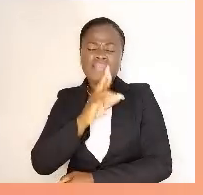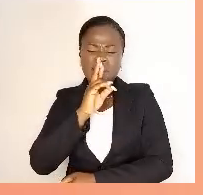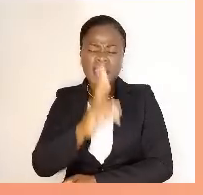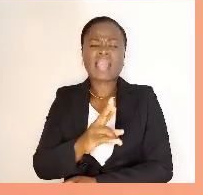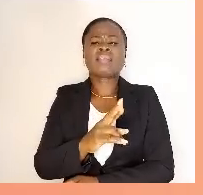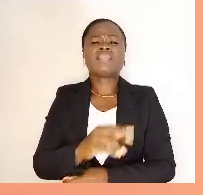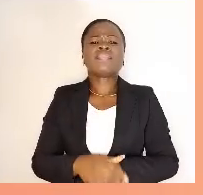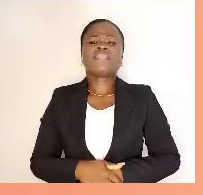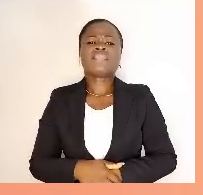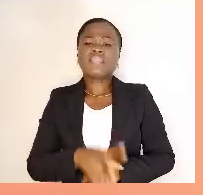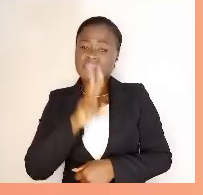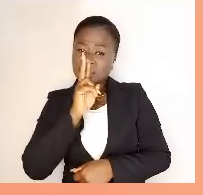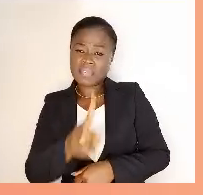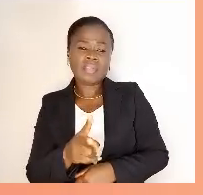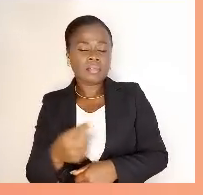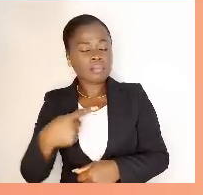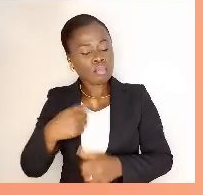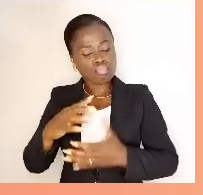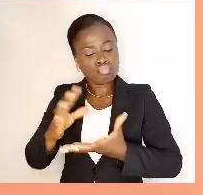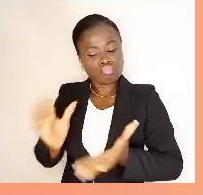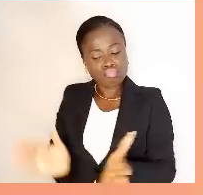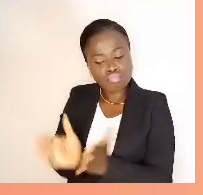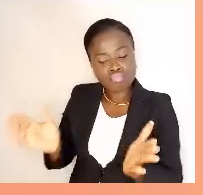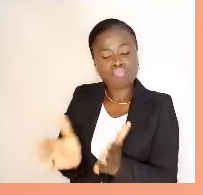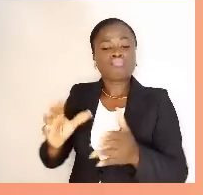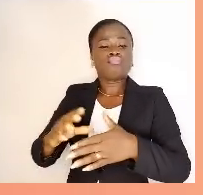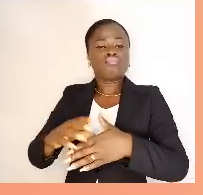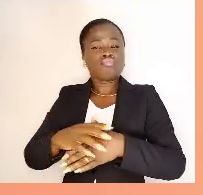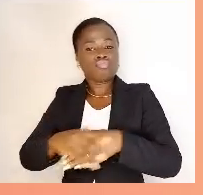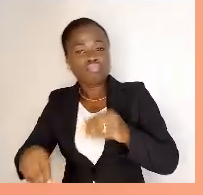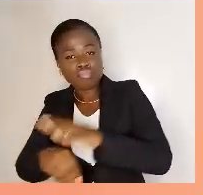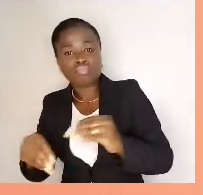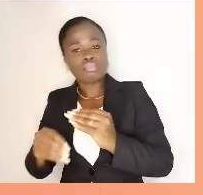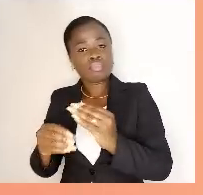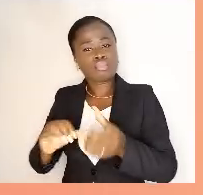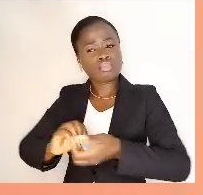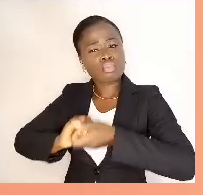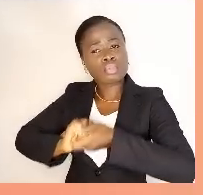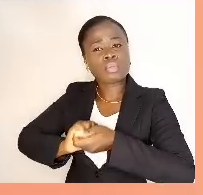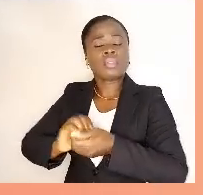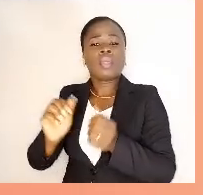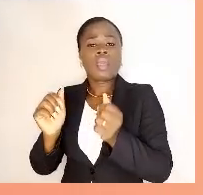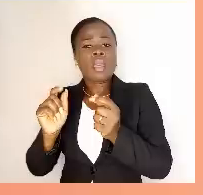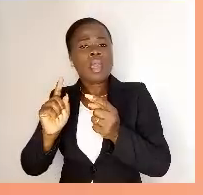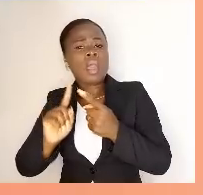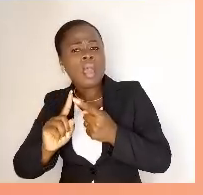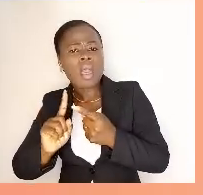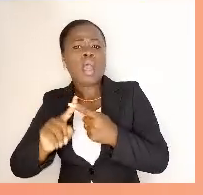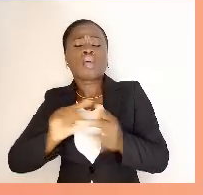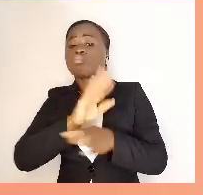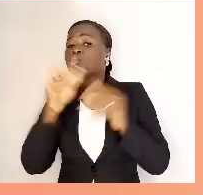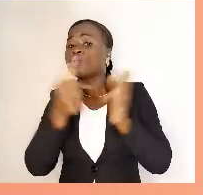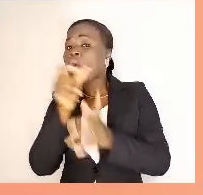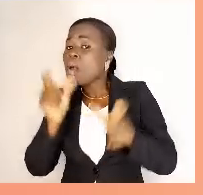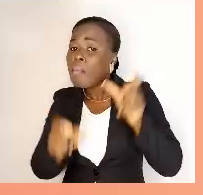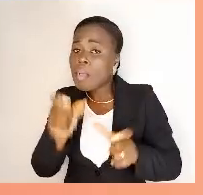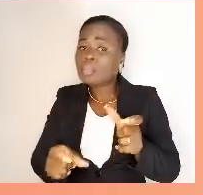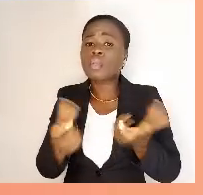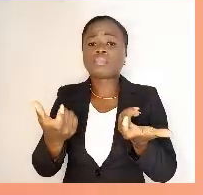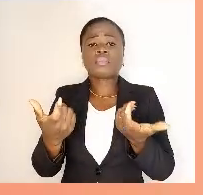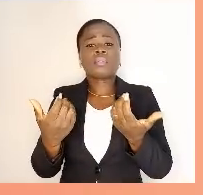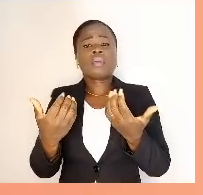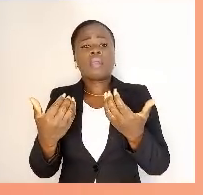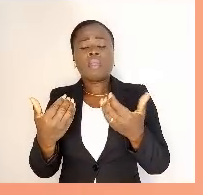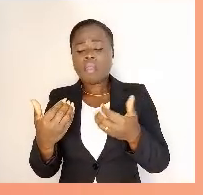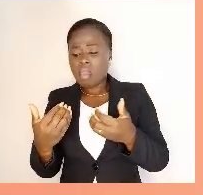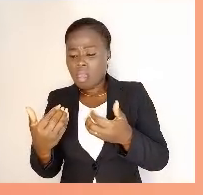J'exprime encore ma profonde compassion et ma solidarité aux victimes de ces actes criminels qui ont perdu